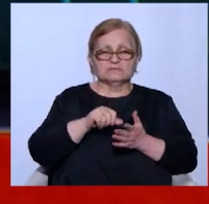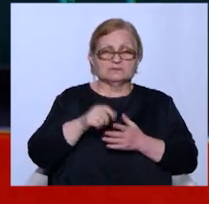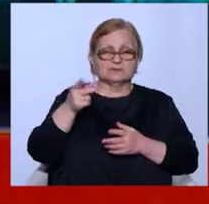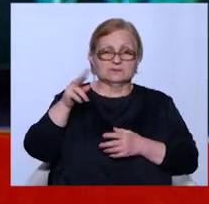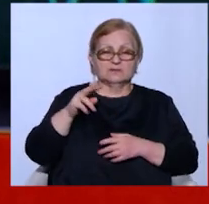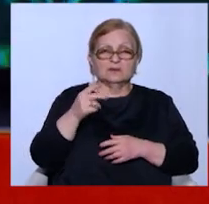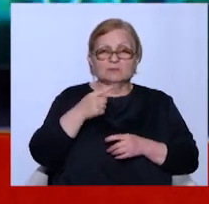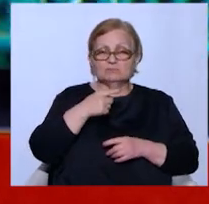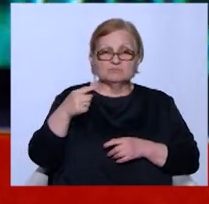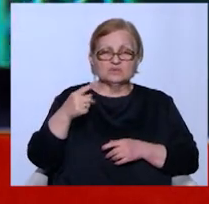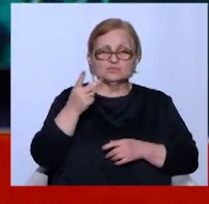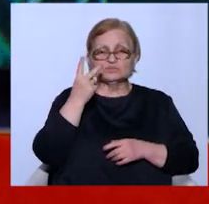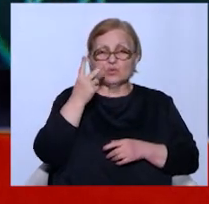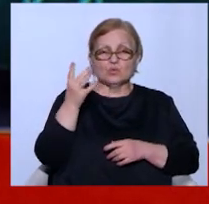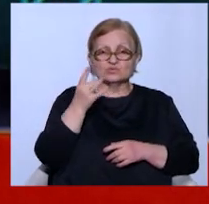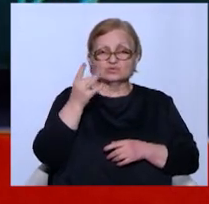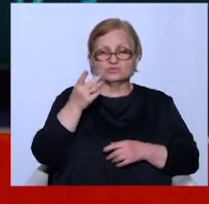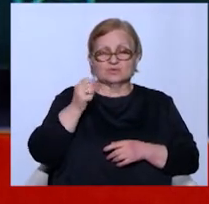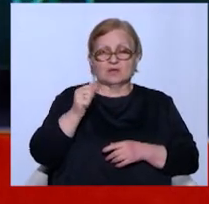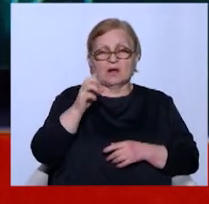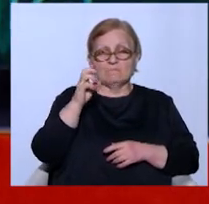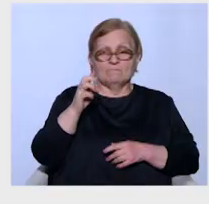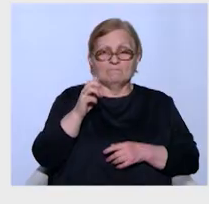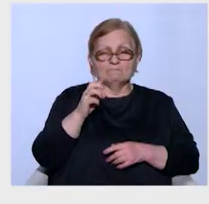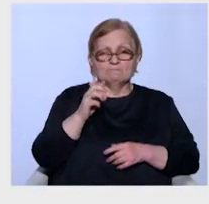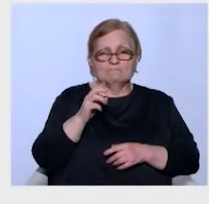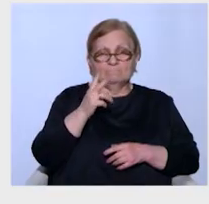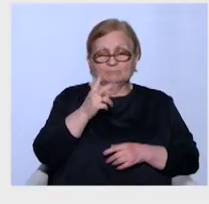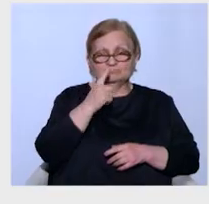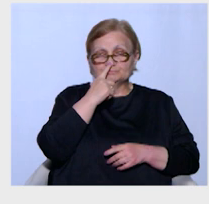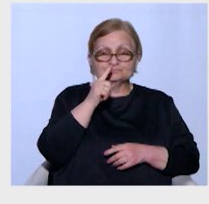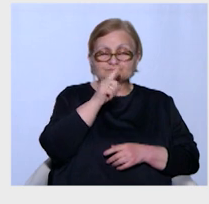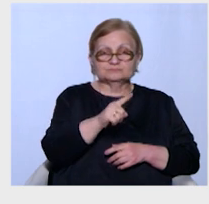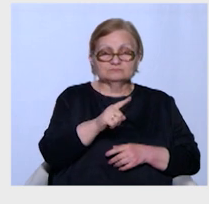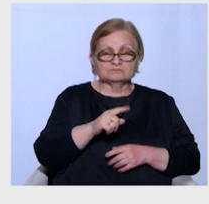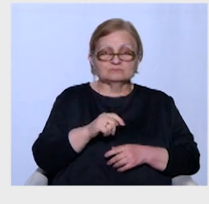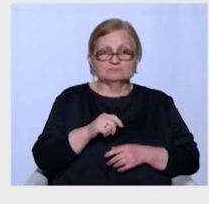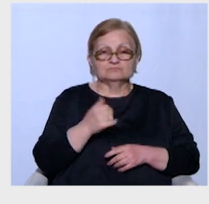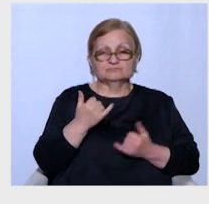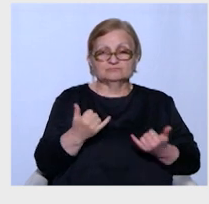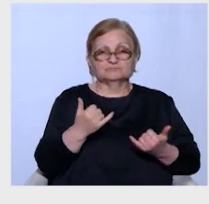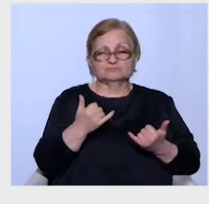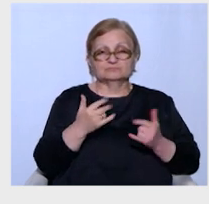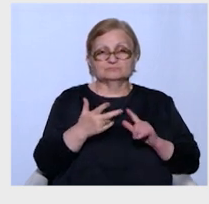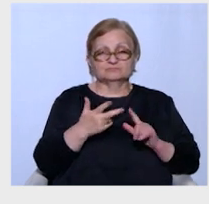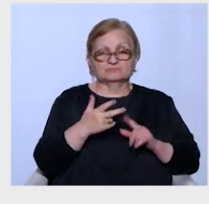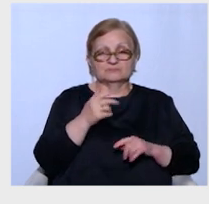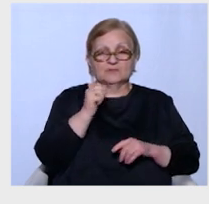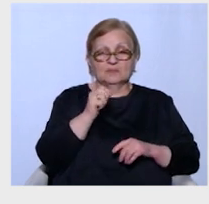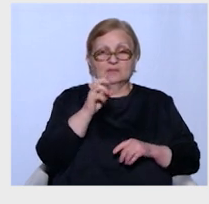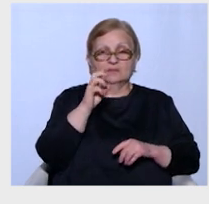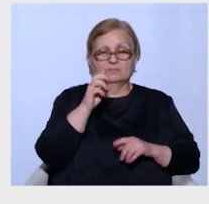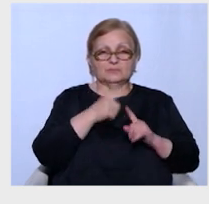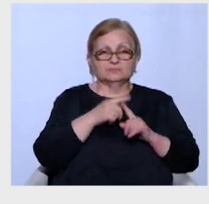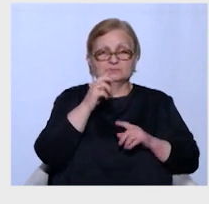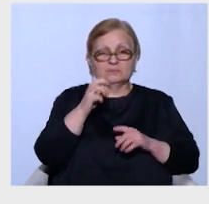2ჯერ ab. აი ესე, მინუს 2 ab და იმასოთ მინუს 2-იანი წივწერთ ხოლმე, ხო? და ეხლა გავიგებთ a პლუს b, გავამრავლოთ